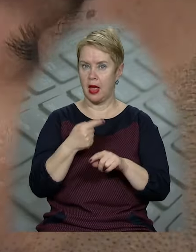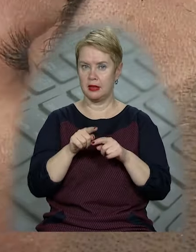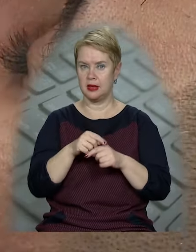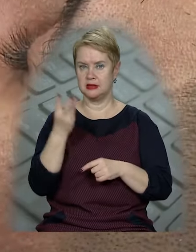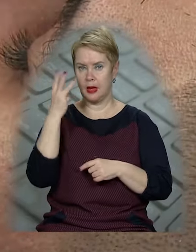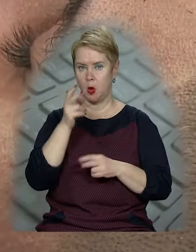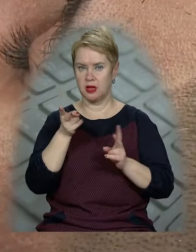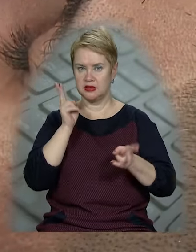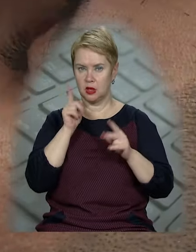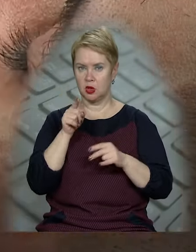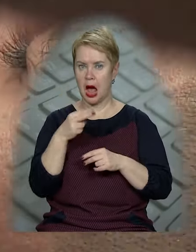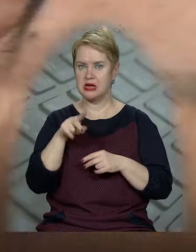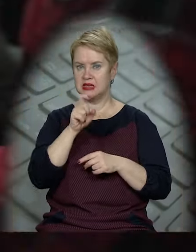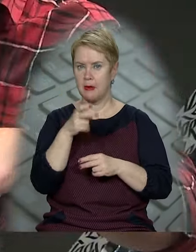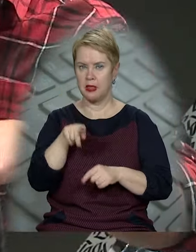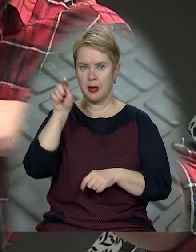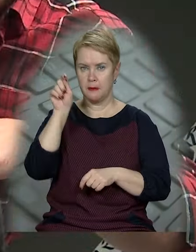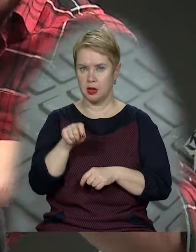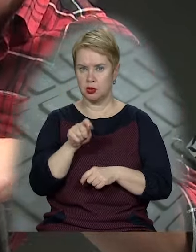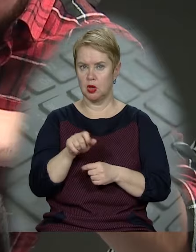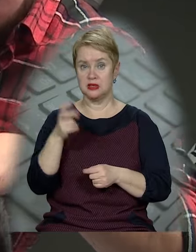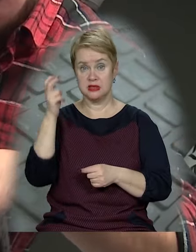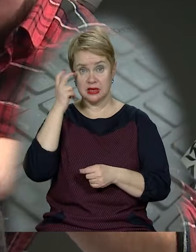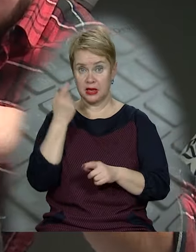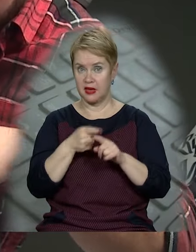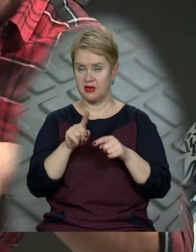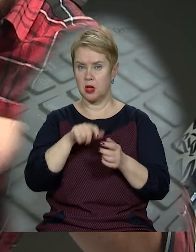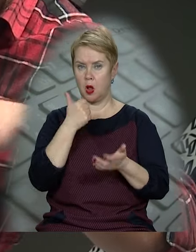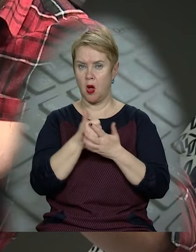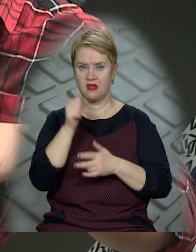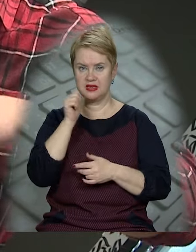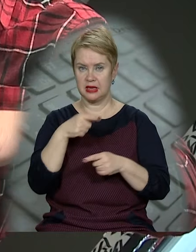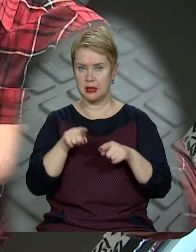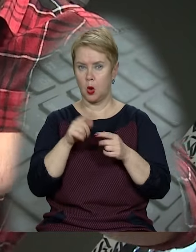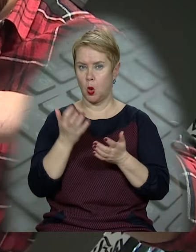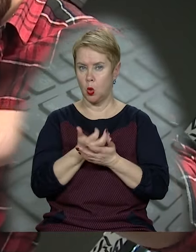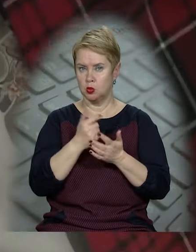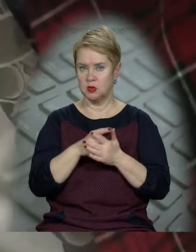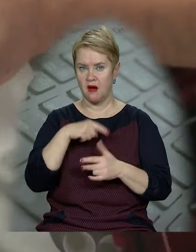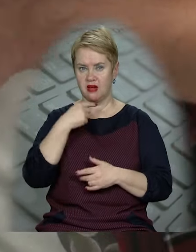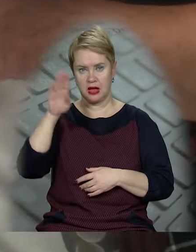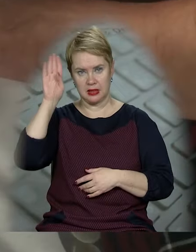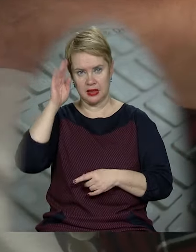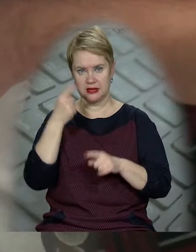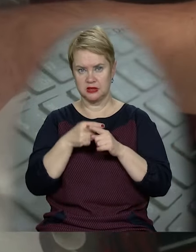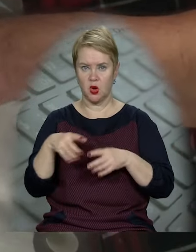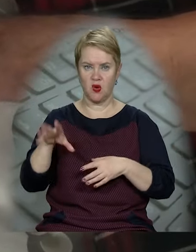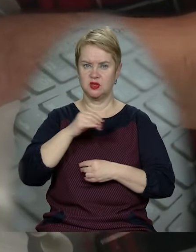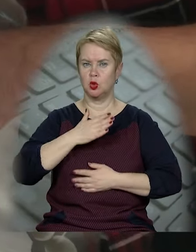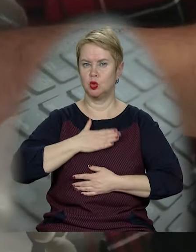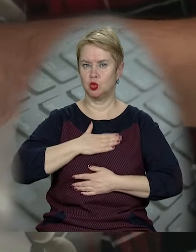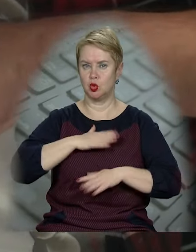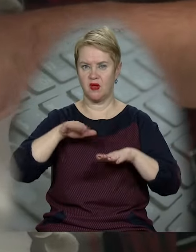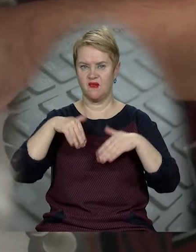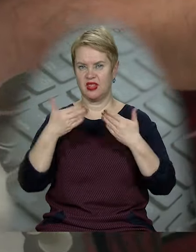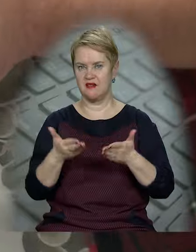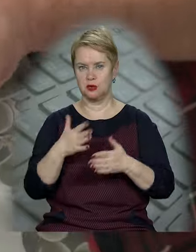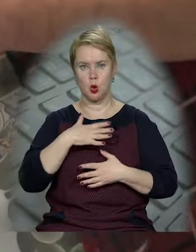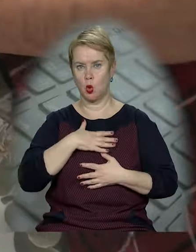модною стрижкою до Азамата приїжджають навіть зі столиці. Головний секрет такого успіху, каже хлопець, це усією душею